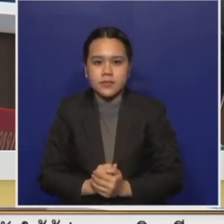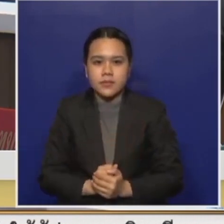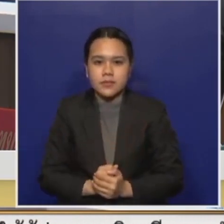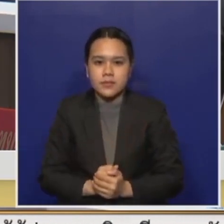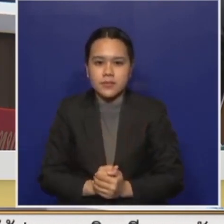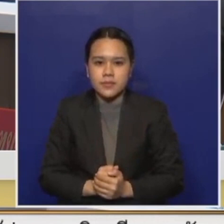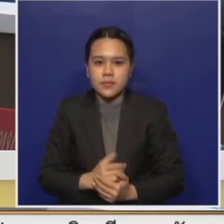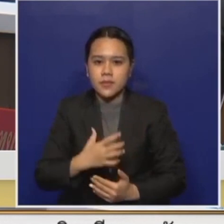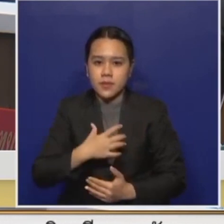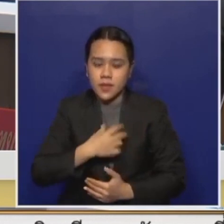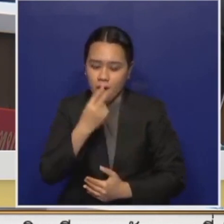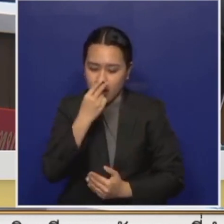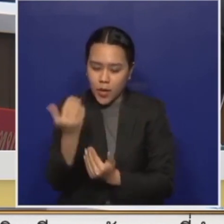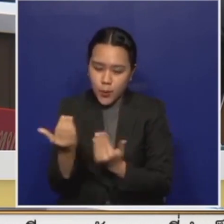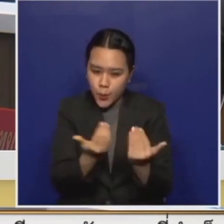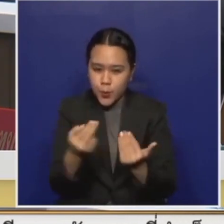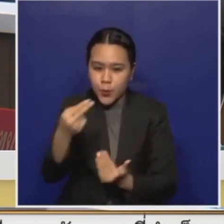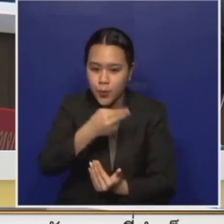อยากเห็นลกหลานเรามีอนาคต